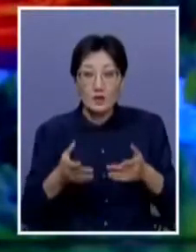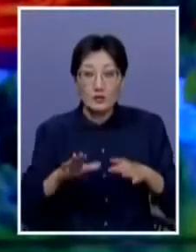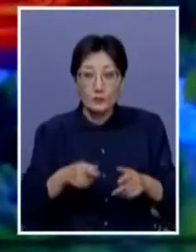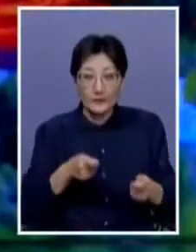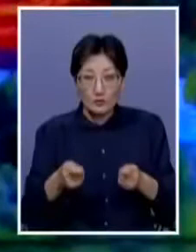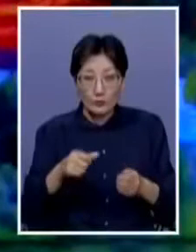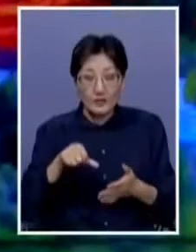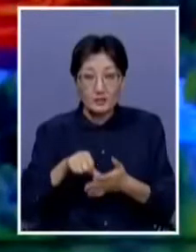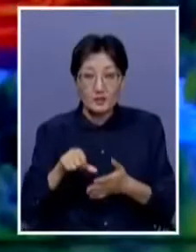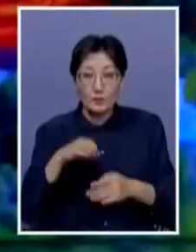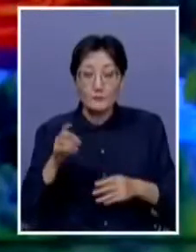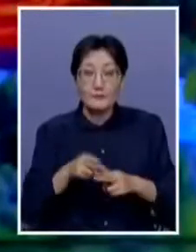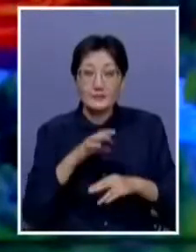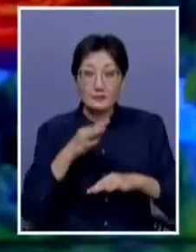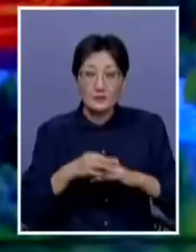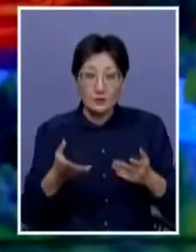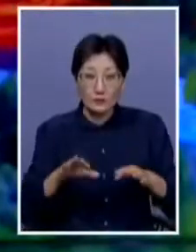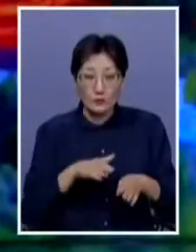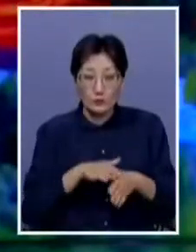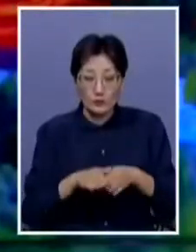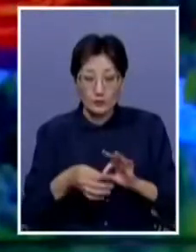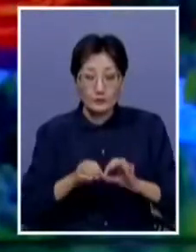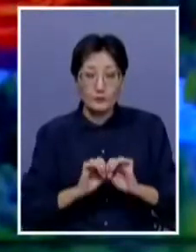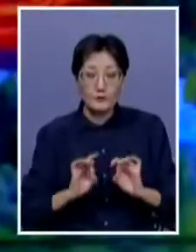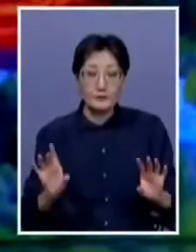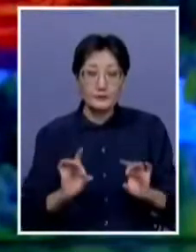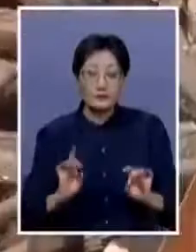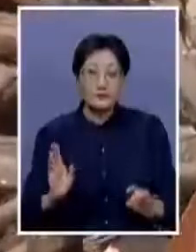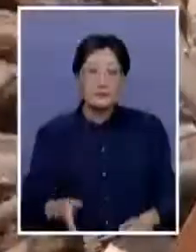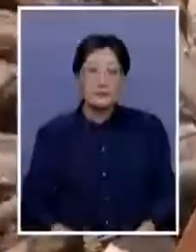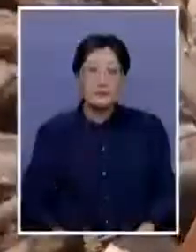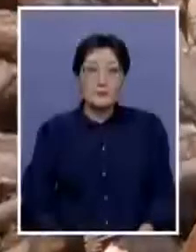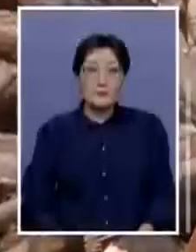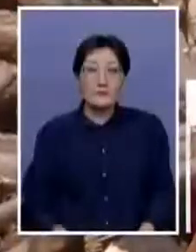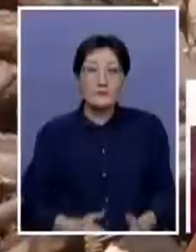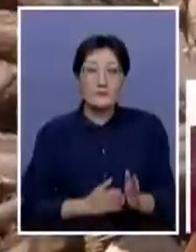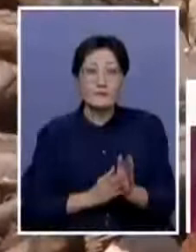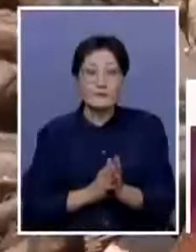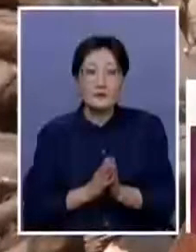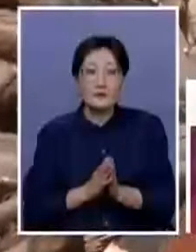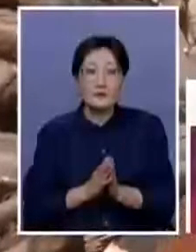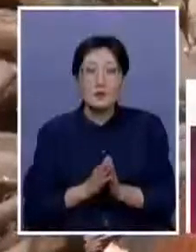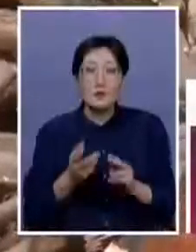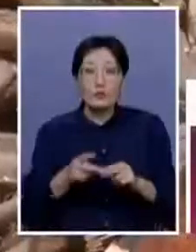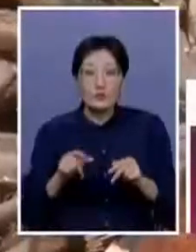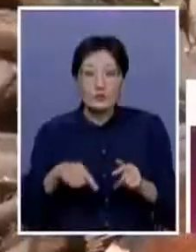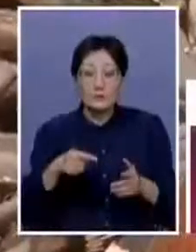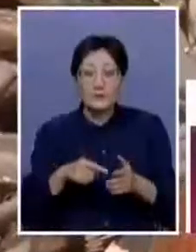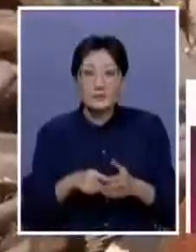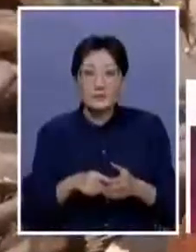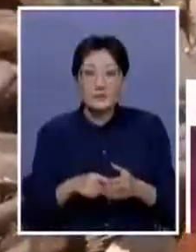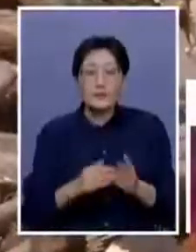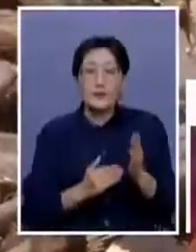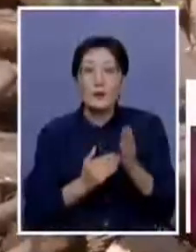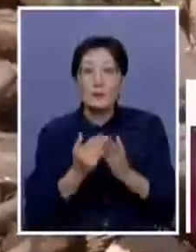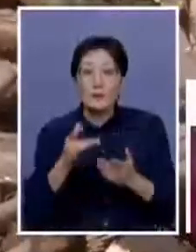билік өкілдері жауапсыз қалдырыпты. Толығырақ тілші тарқатады. Вершина города, можно сказать. Бұл жерді қаланың ең биік